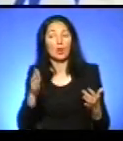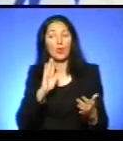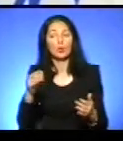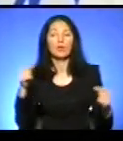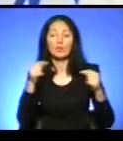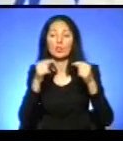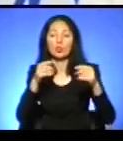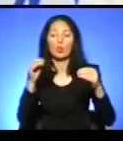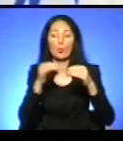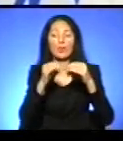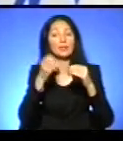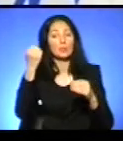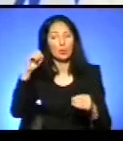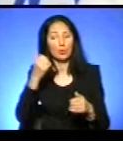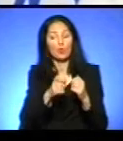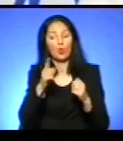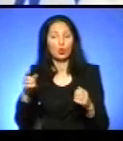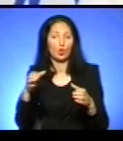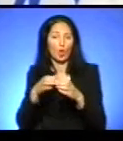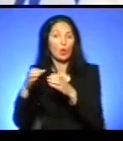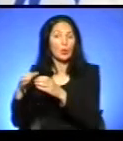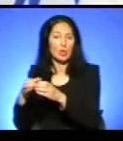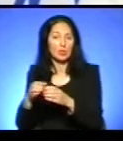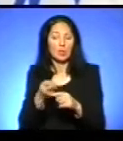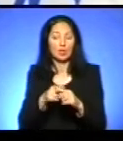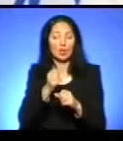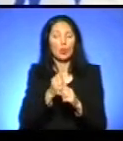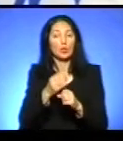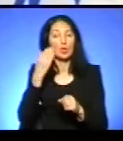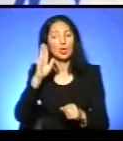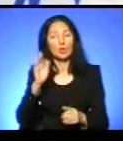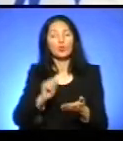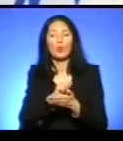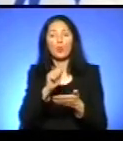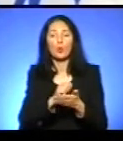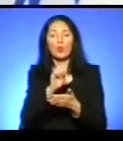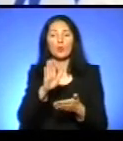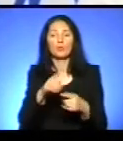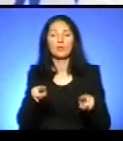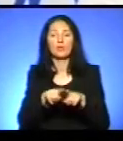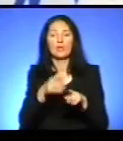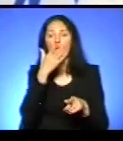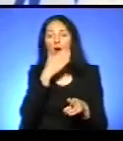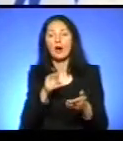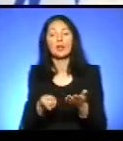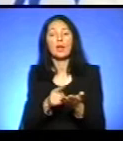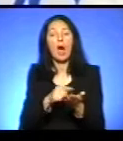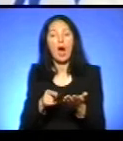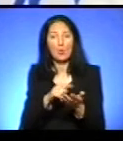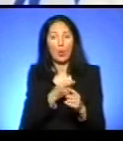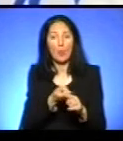номінації. Ці роботи будуть, кращі роботи всі будуть опубліковані в такий гарний альбом, який ми